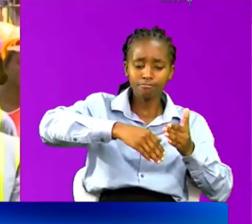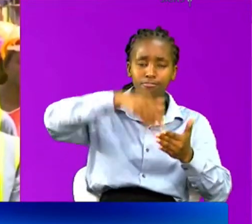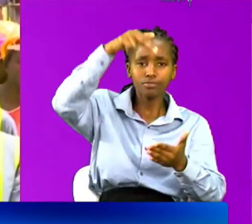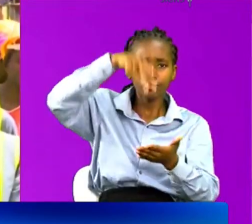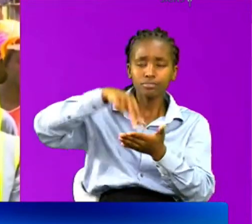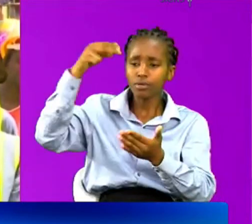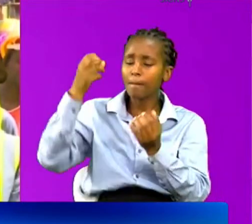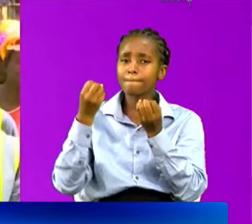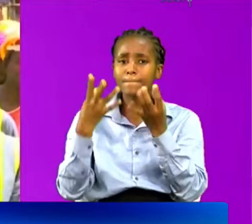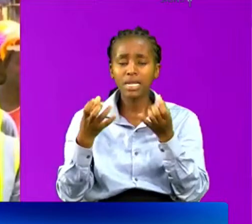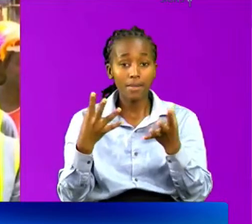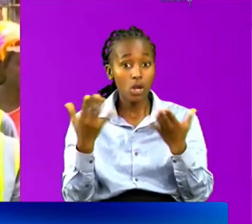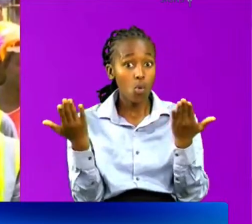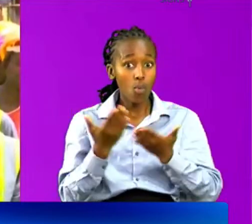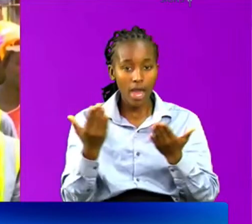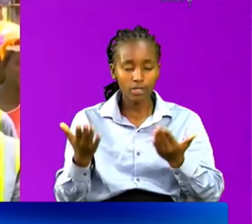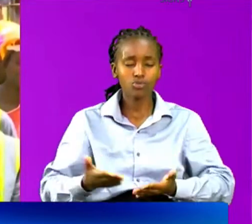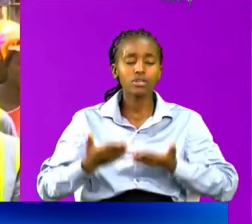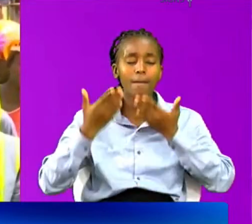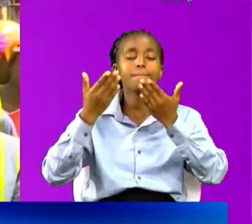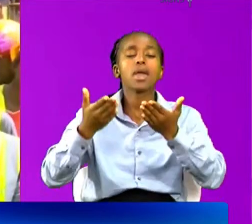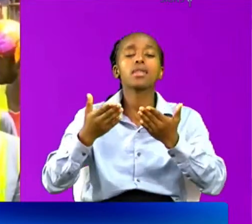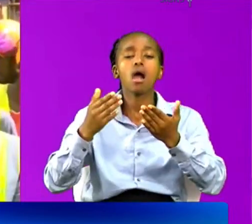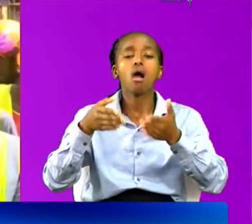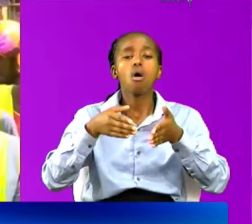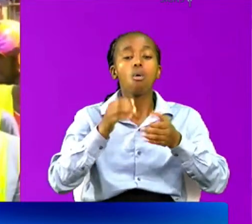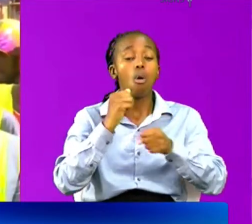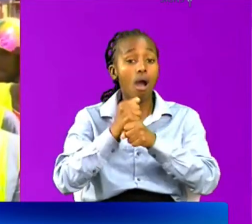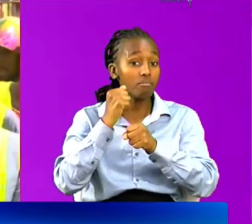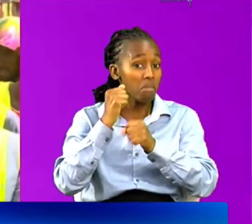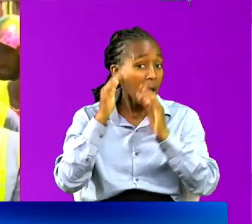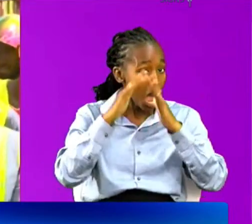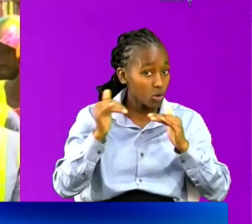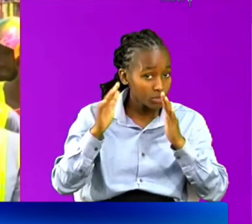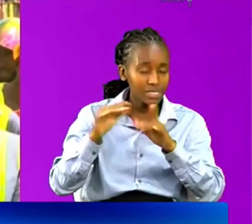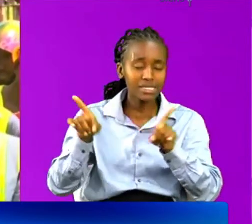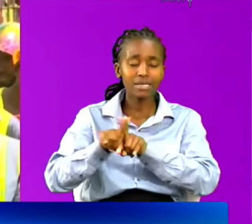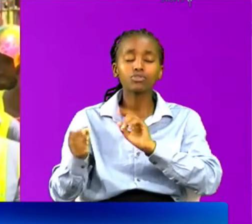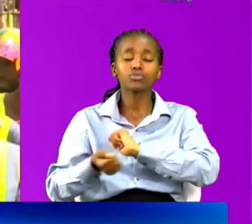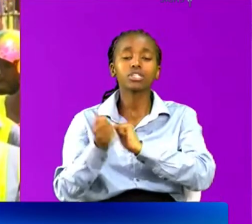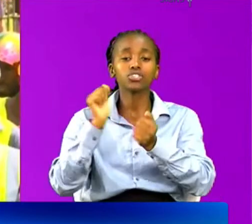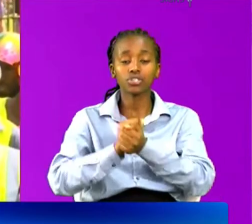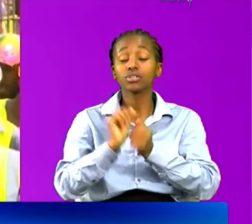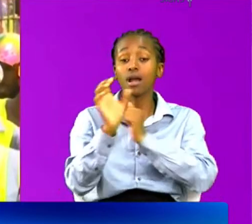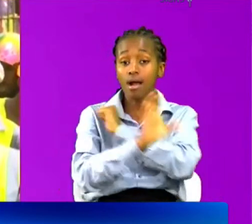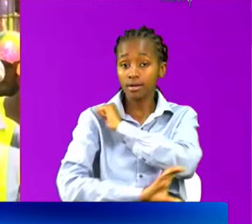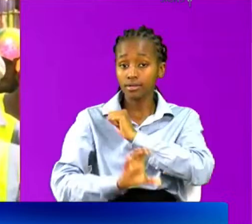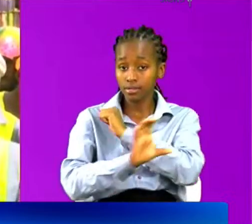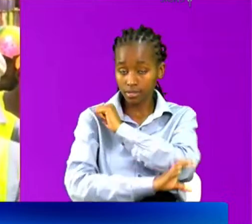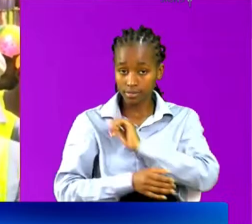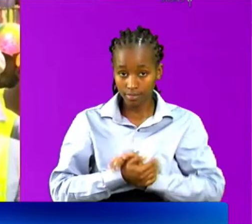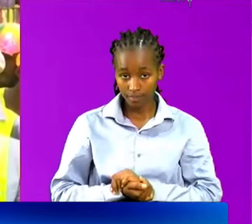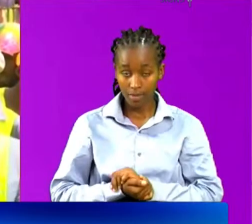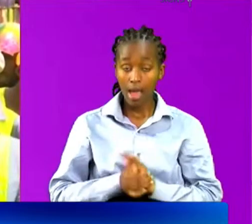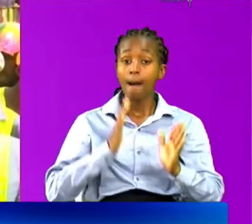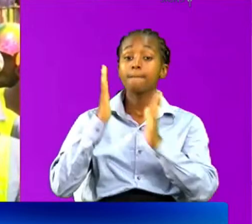15. Ndio tuweze kubadilisha hii dunia. Hapa Eldoret mpango yetu ni kujenga